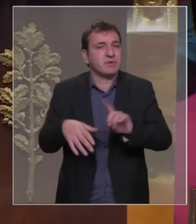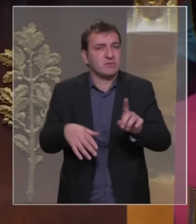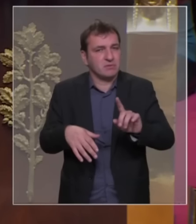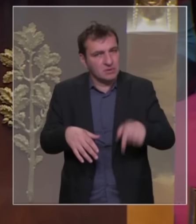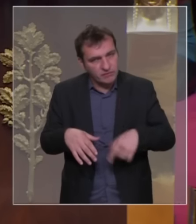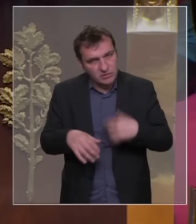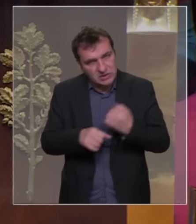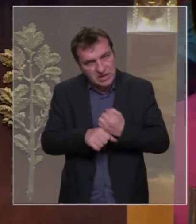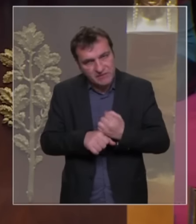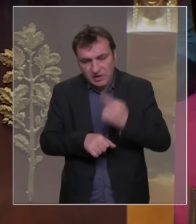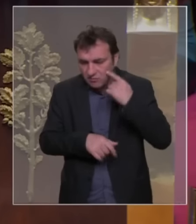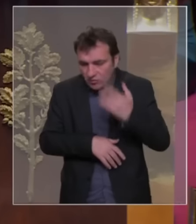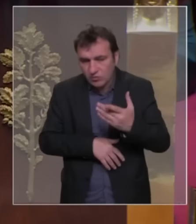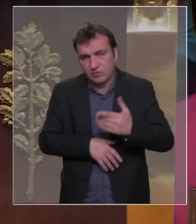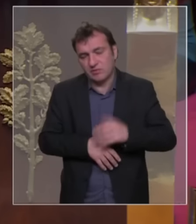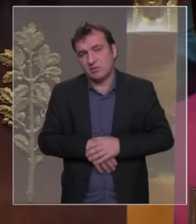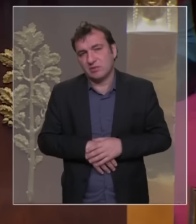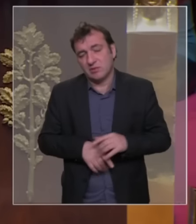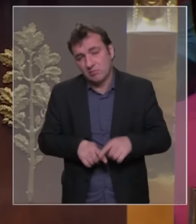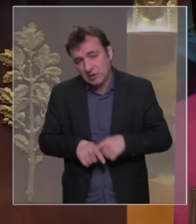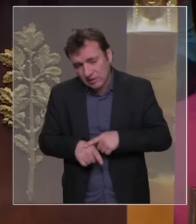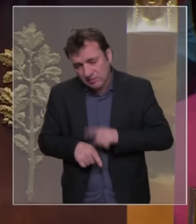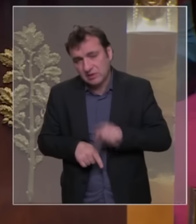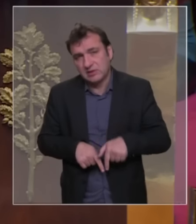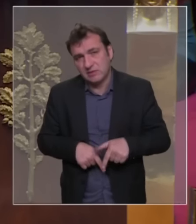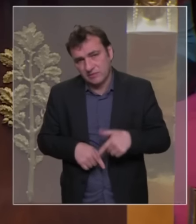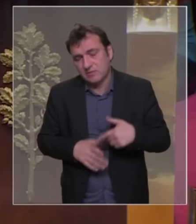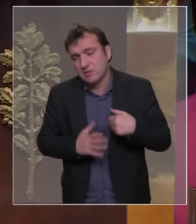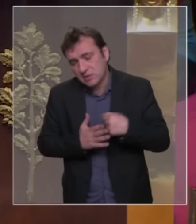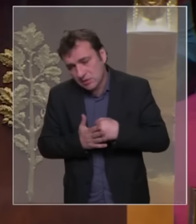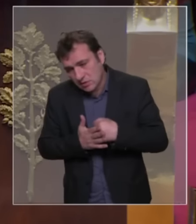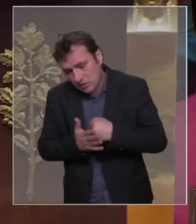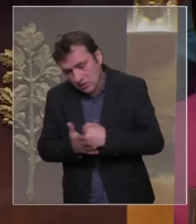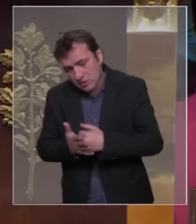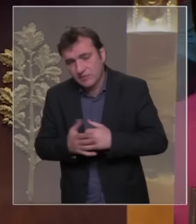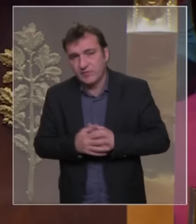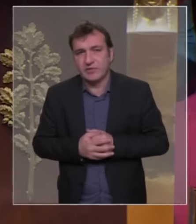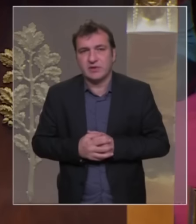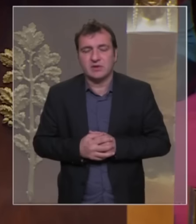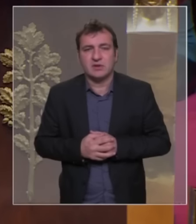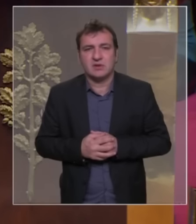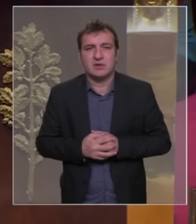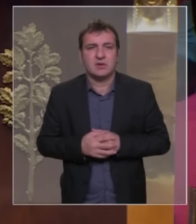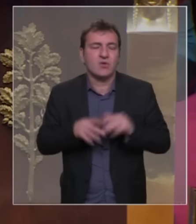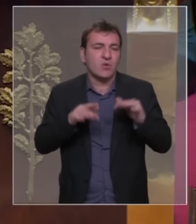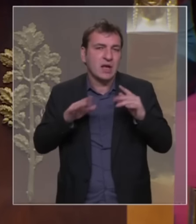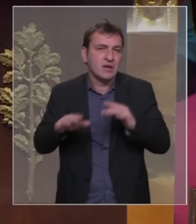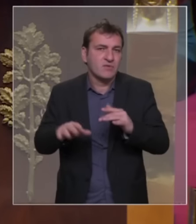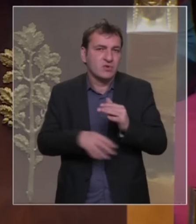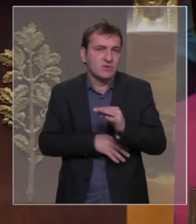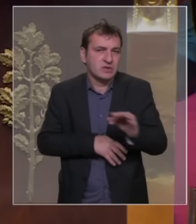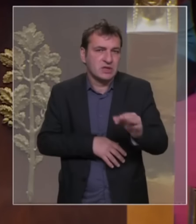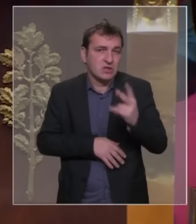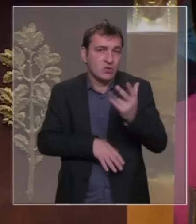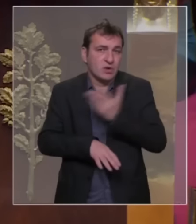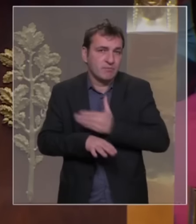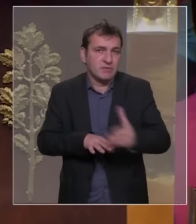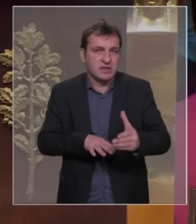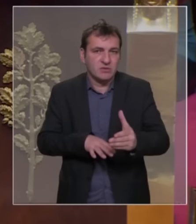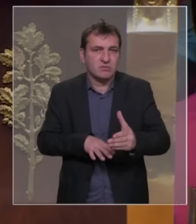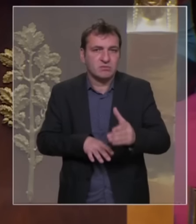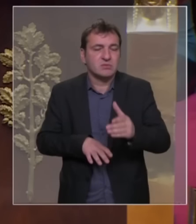elle se construit pas à pas, jour après jour. Et je pense, en parlant de l'influence française, 3 millions de nos